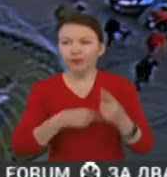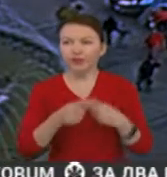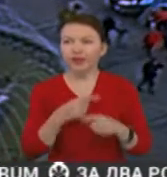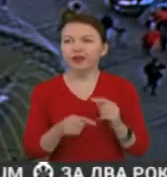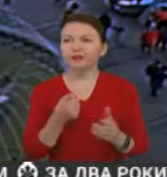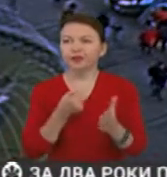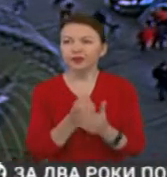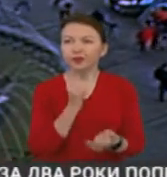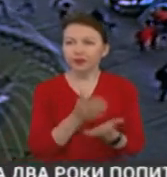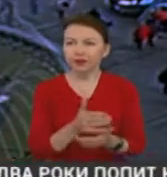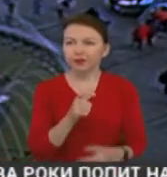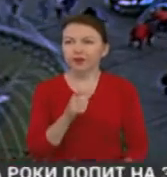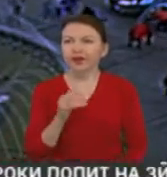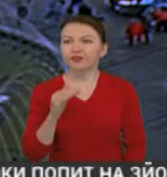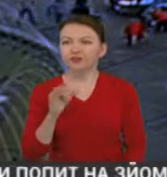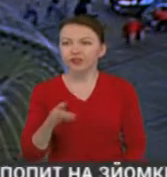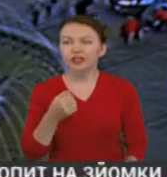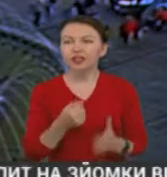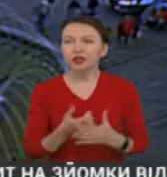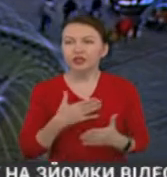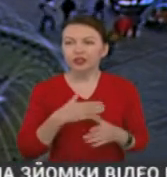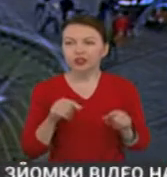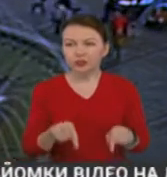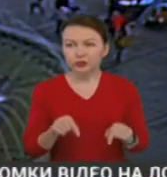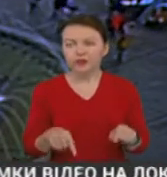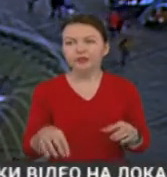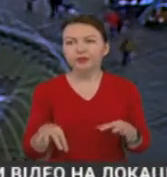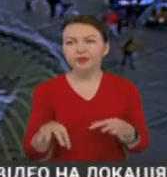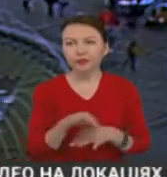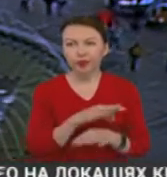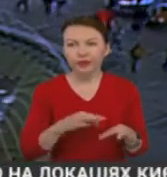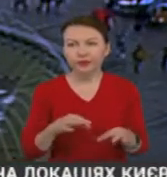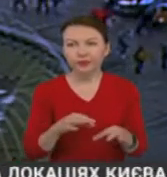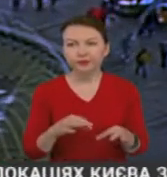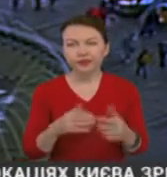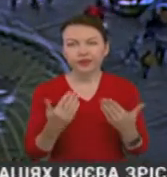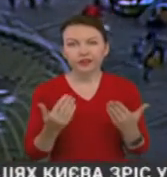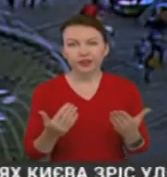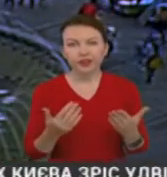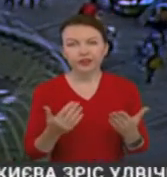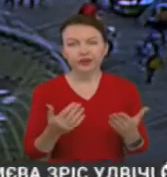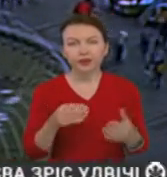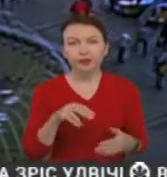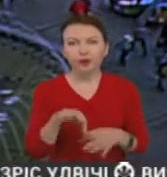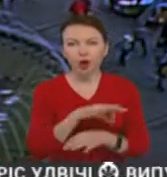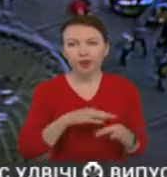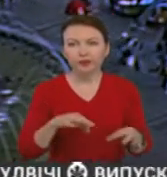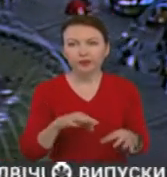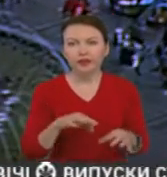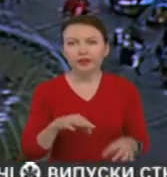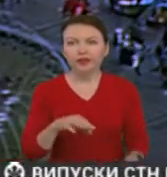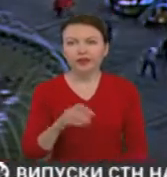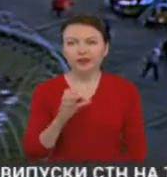Повертаємося ми до прямого ефіру, до нашої студії. У проєкті зараз і на ваших екранах